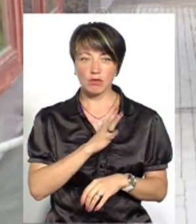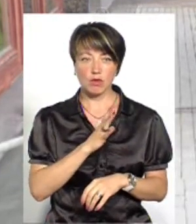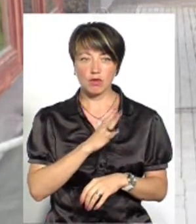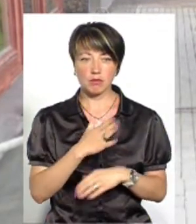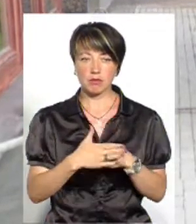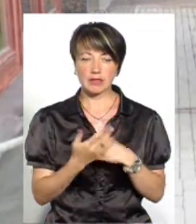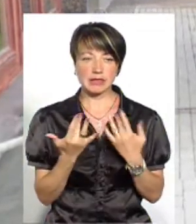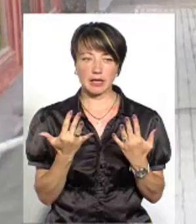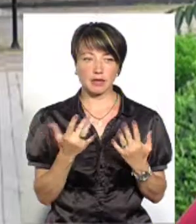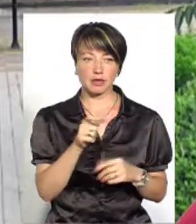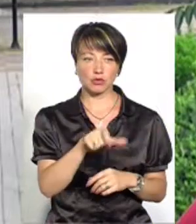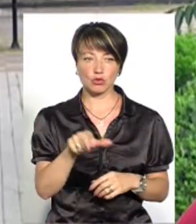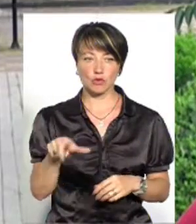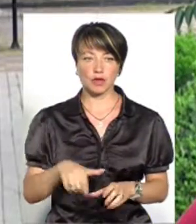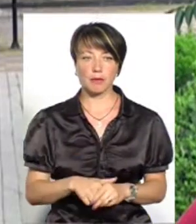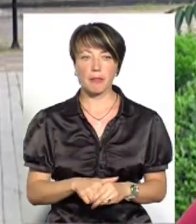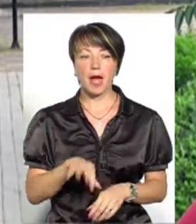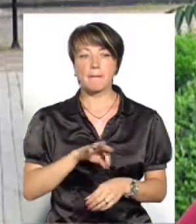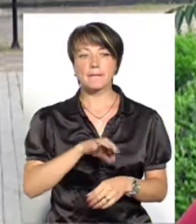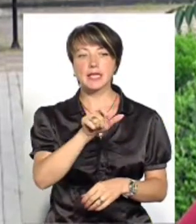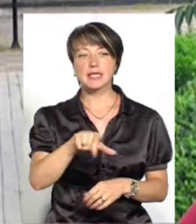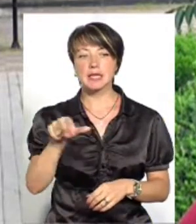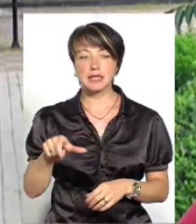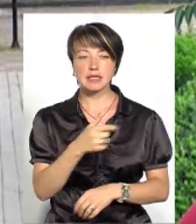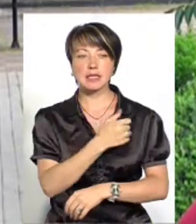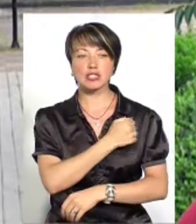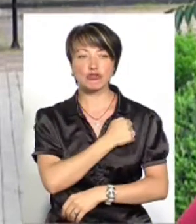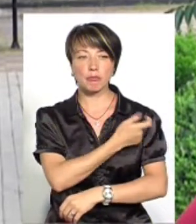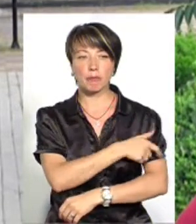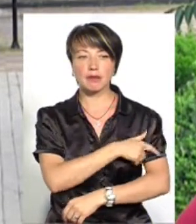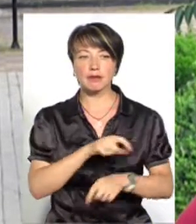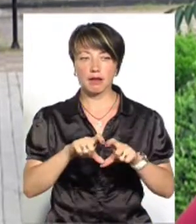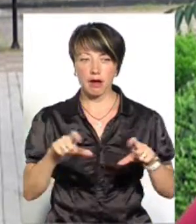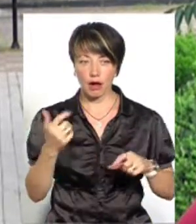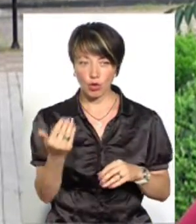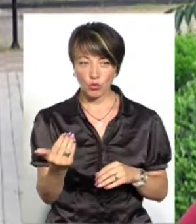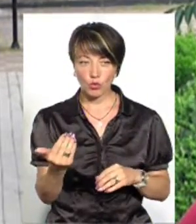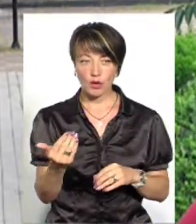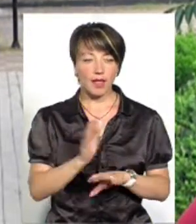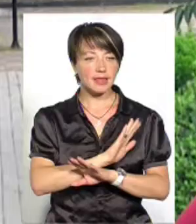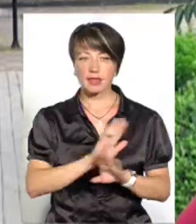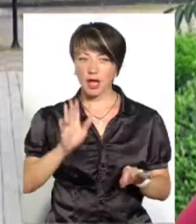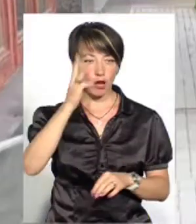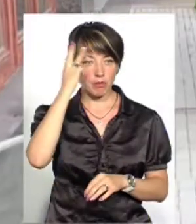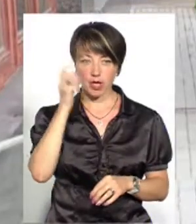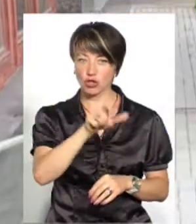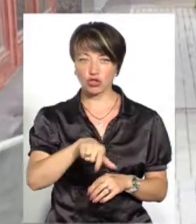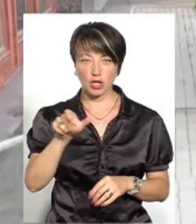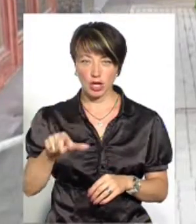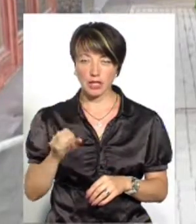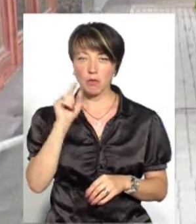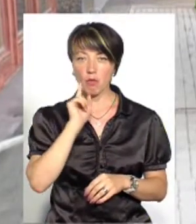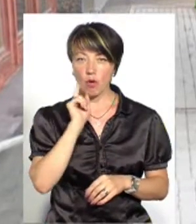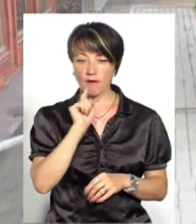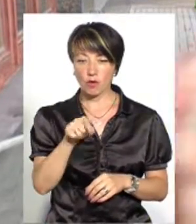десь пару чоловік. Пацієнти шпиталю не хмельничани. І поки